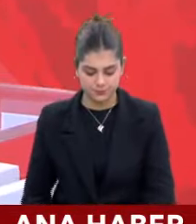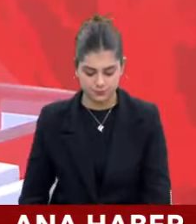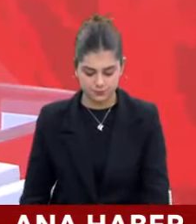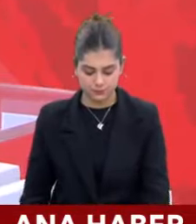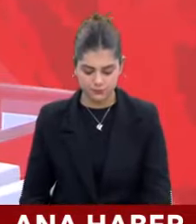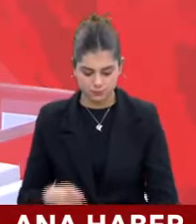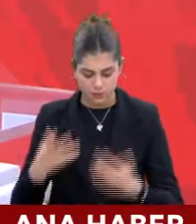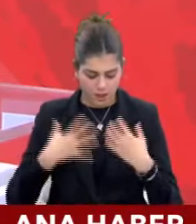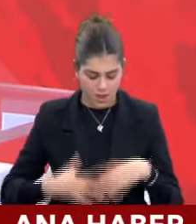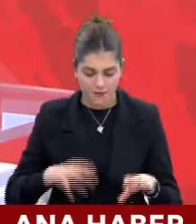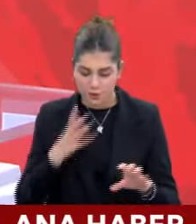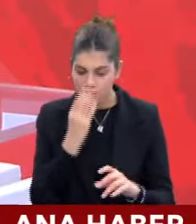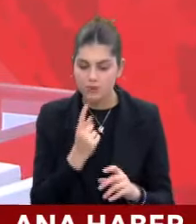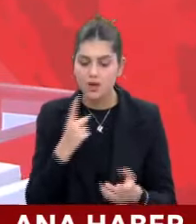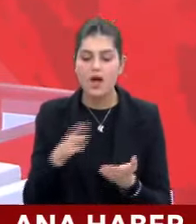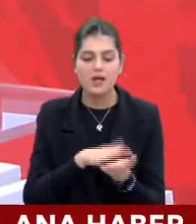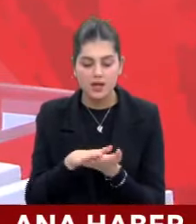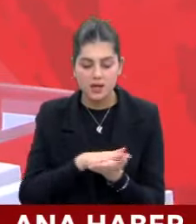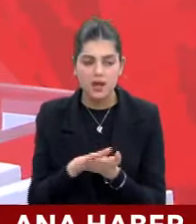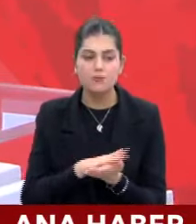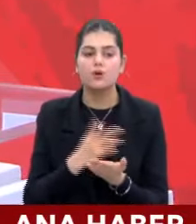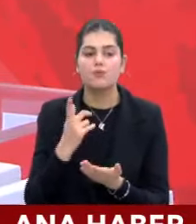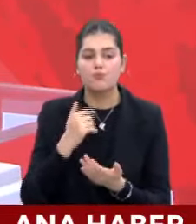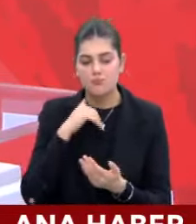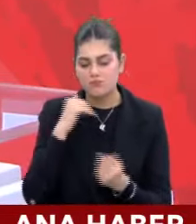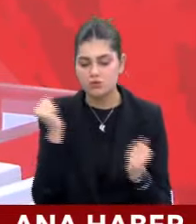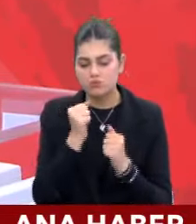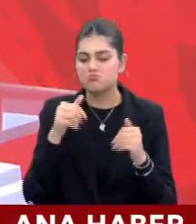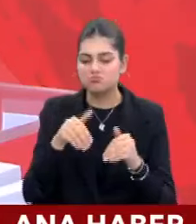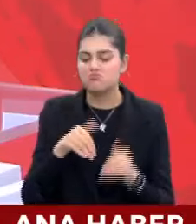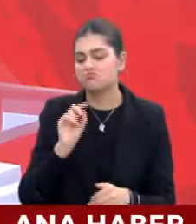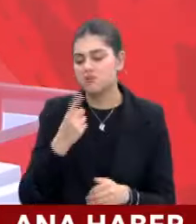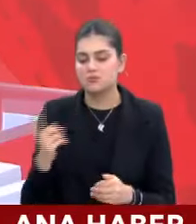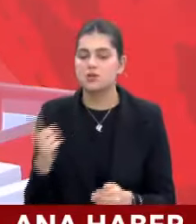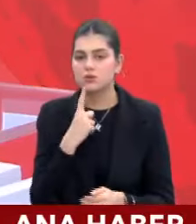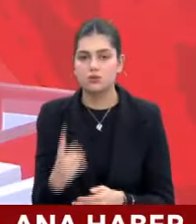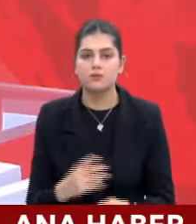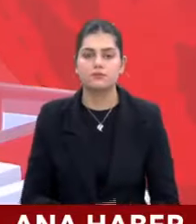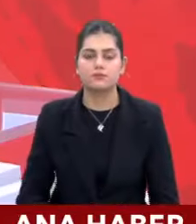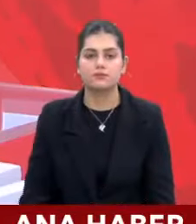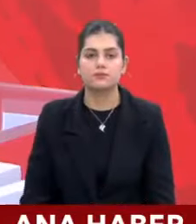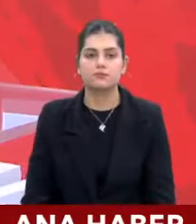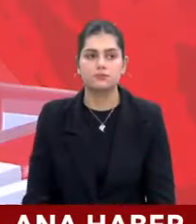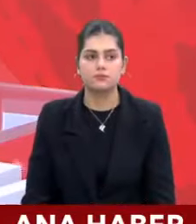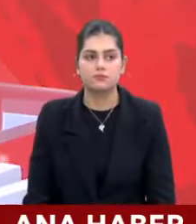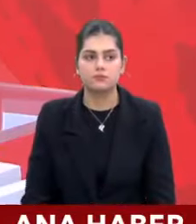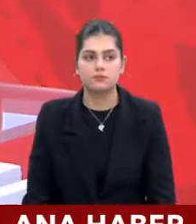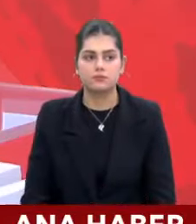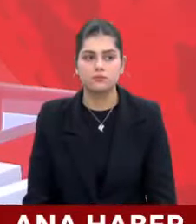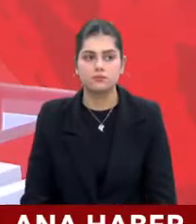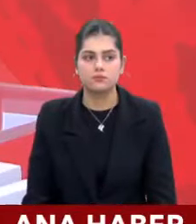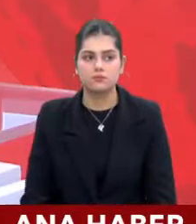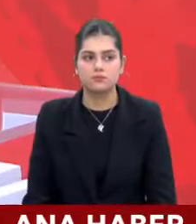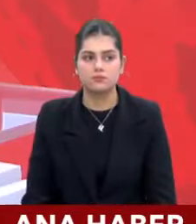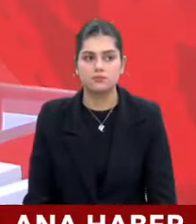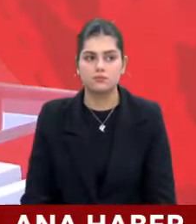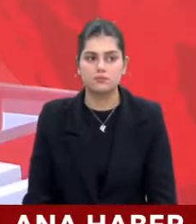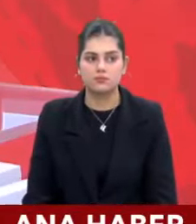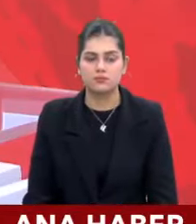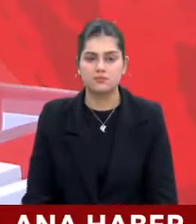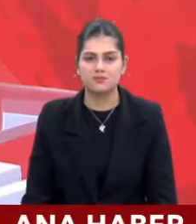bir kıyafet olabilir, bir ayakkabı olabilir, bir beyaz eşya olabilir ya da farklı farklı bir aksesuar olabilir. Bunları alabilmek için elimizdeki